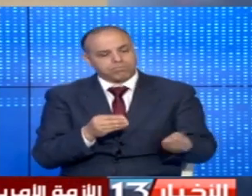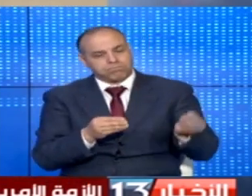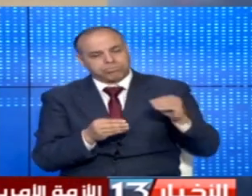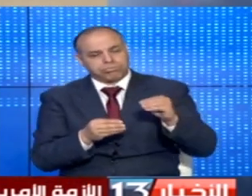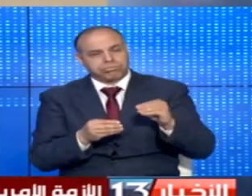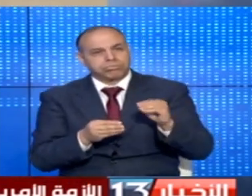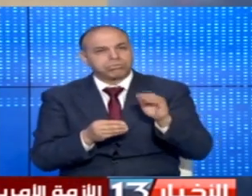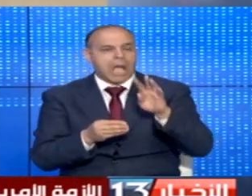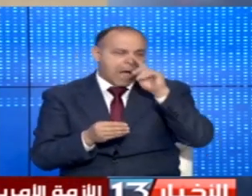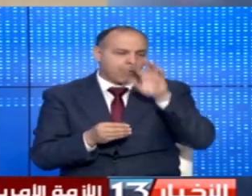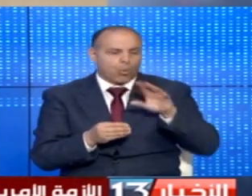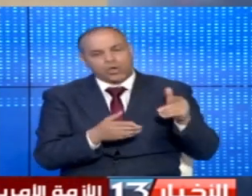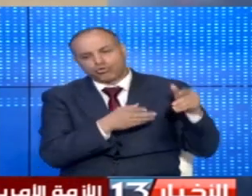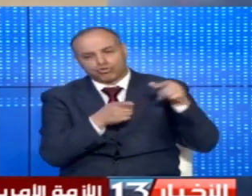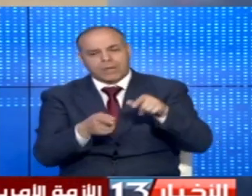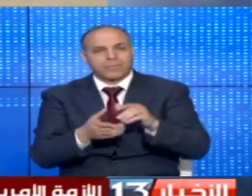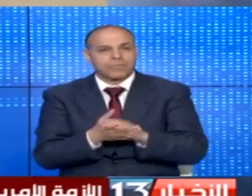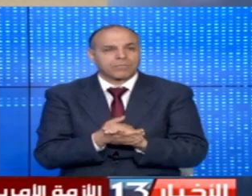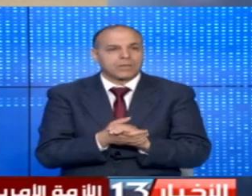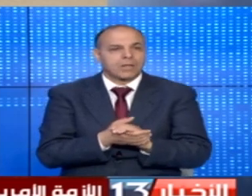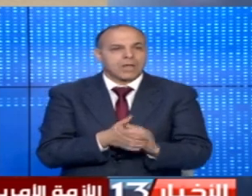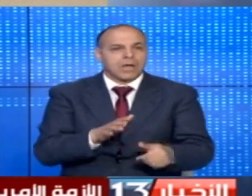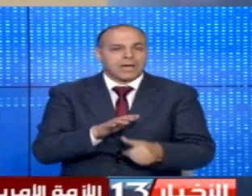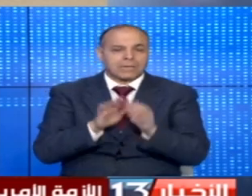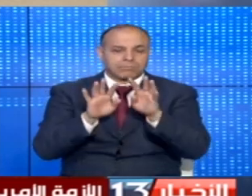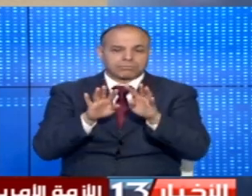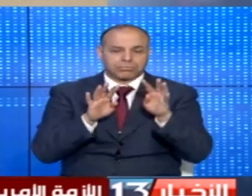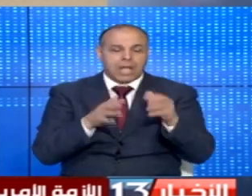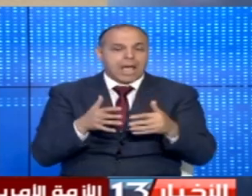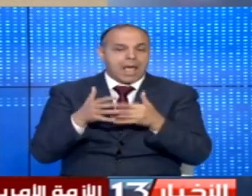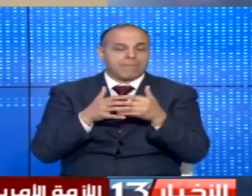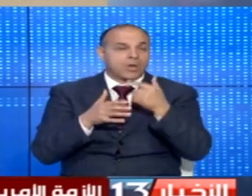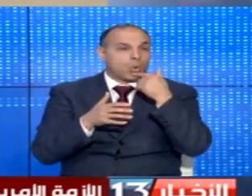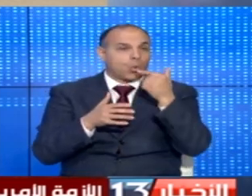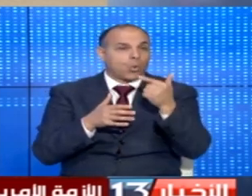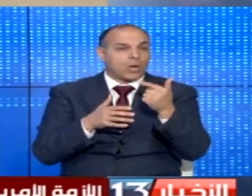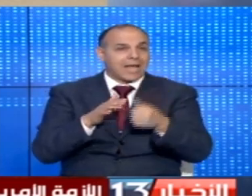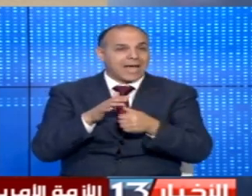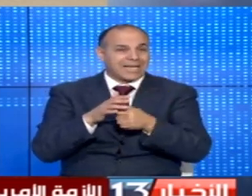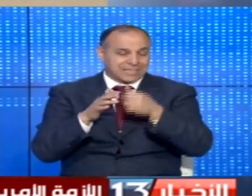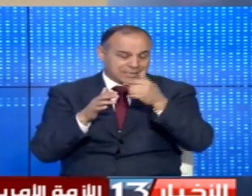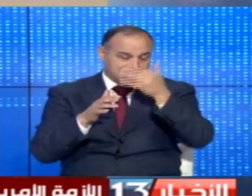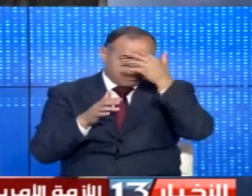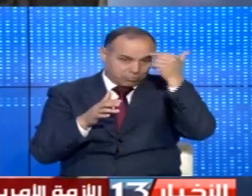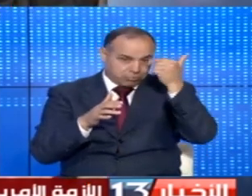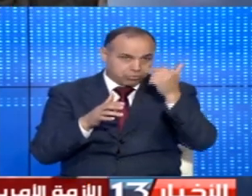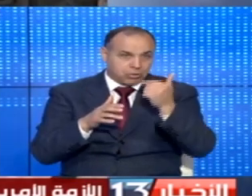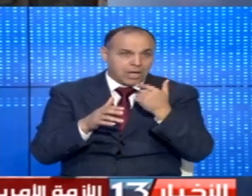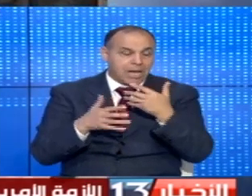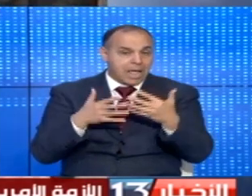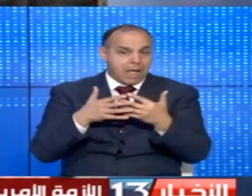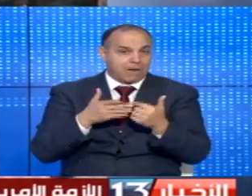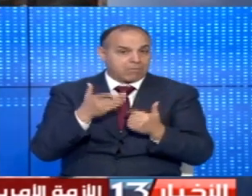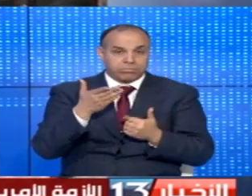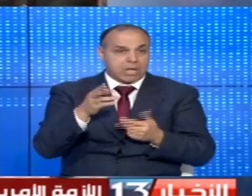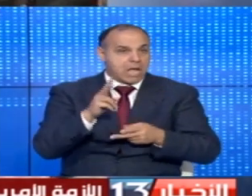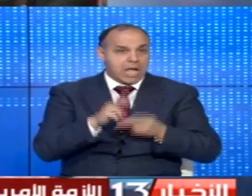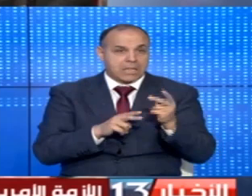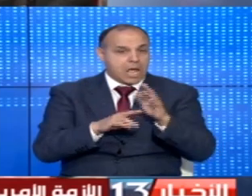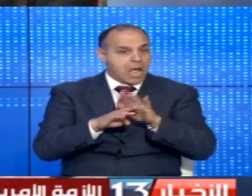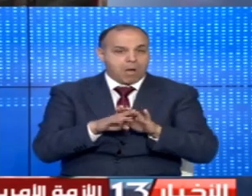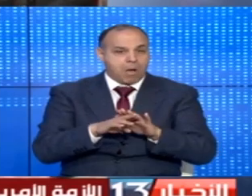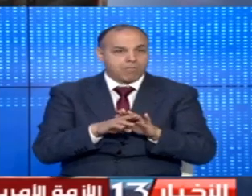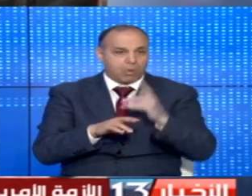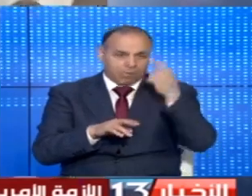الشرق الاوسط ورئيسه مجلس النواب الامريكي اعتبرت ان اداره الرئيس الامريكي لم ترجع لي الولايات المتحده اكثر امانا من